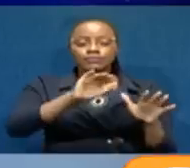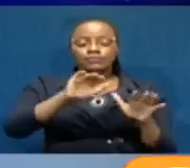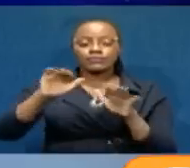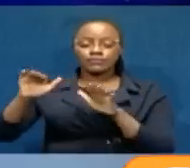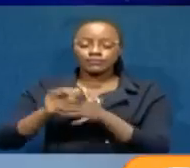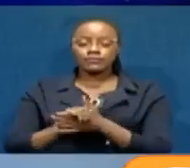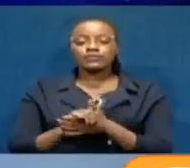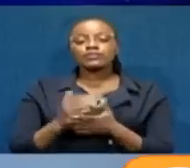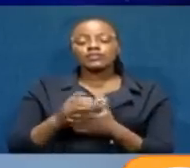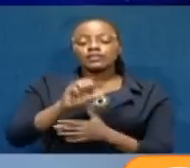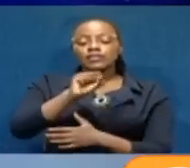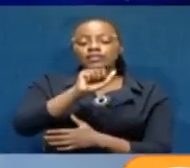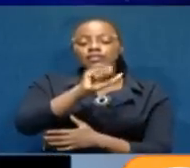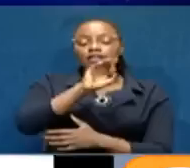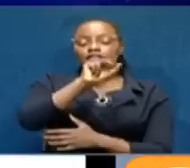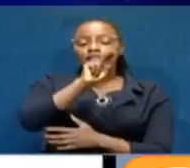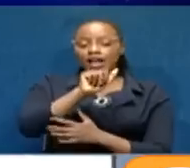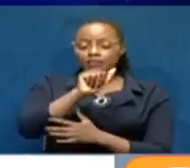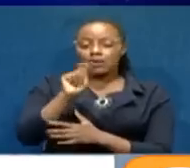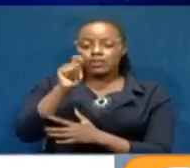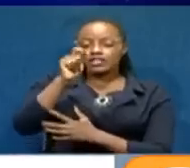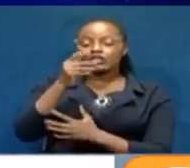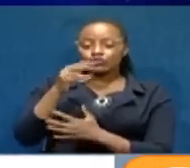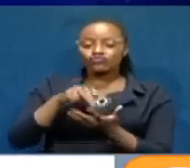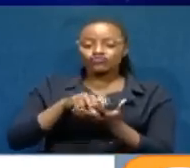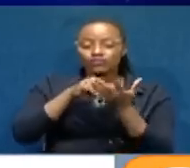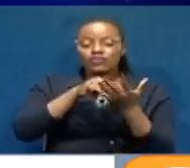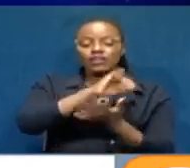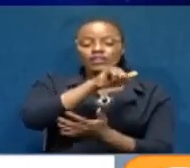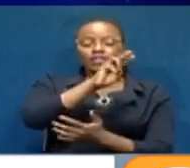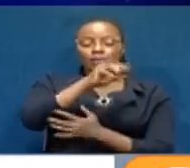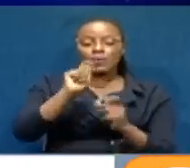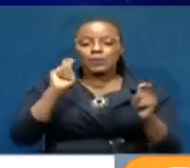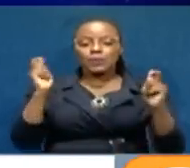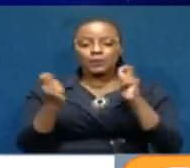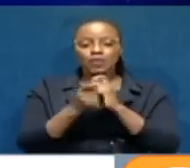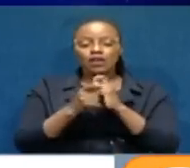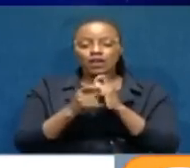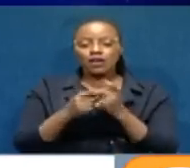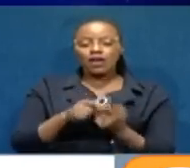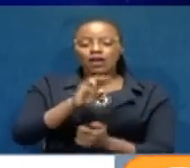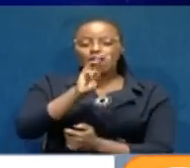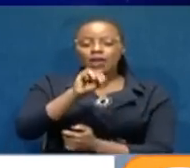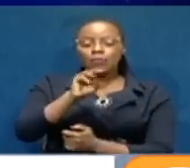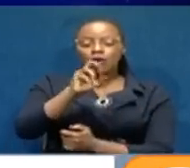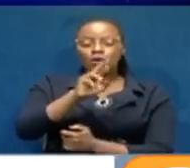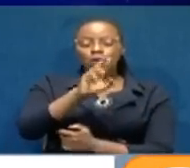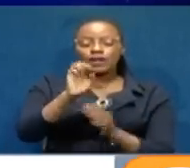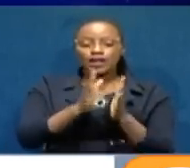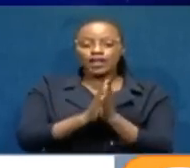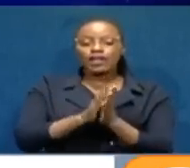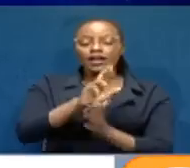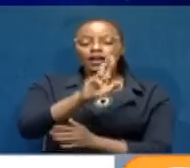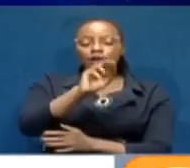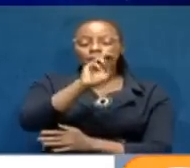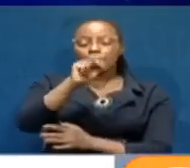Mgombea urais kwa tikiti ya chama cha Safina, Jimi Wanjigi, mwenzake wa muungano wa Badilisha, Mwaure, Waihiga na Mwaniaji huru, Reuben